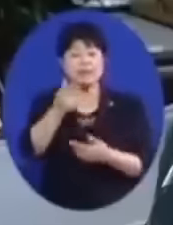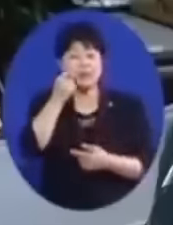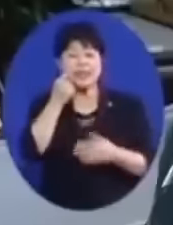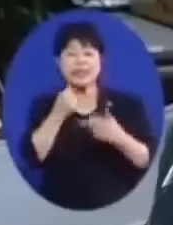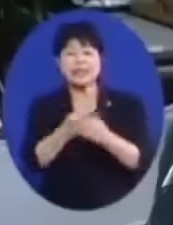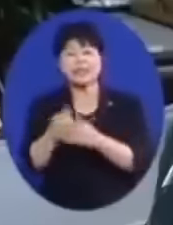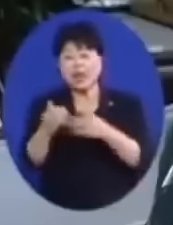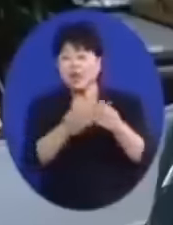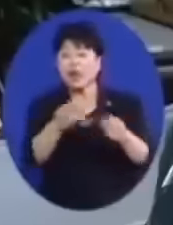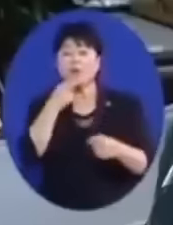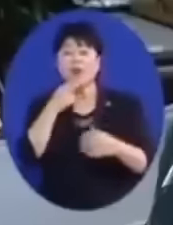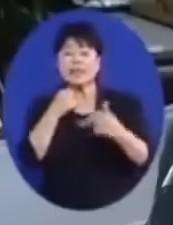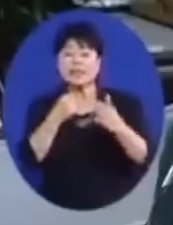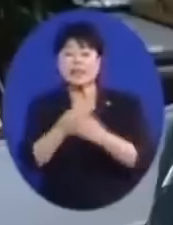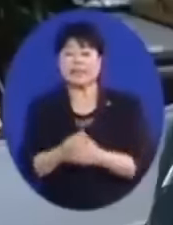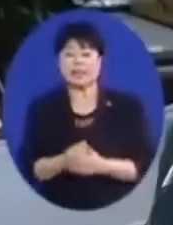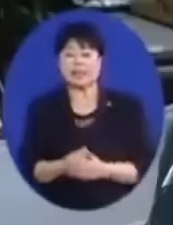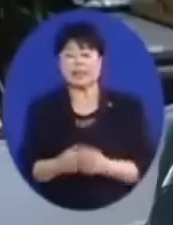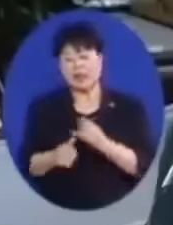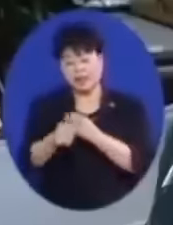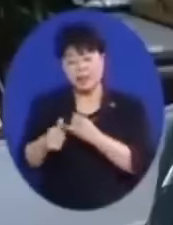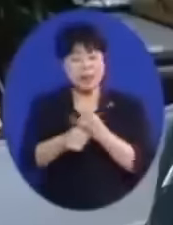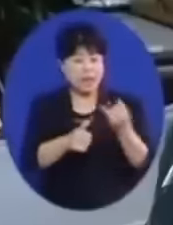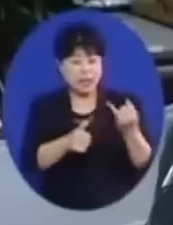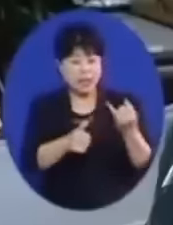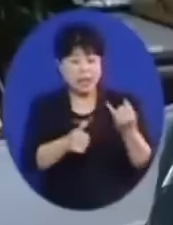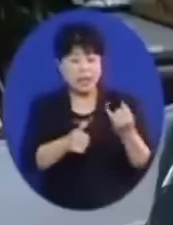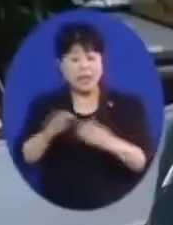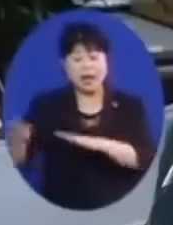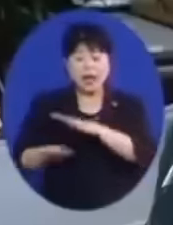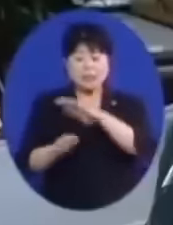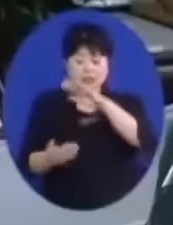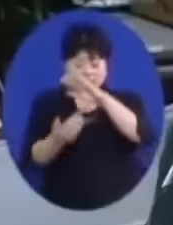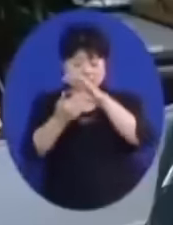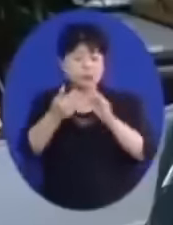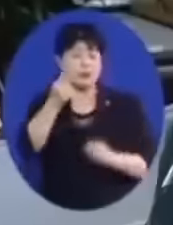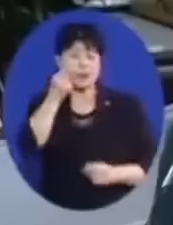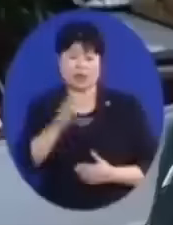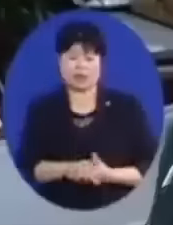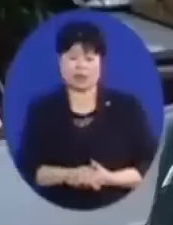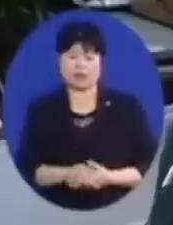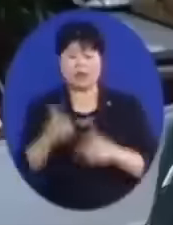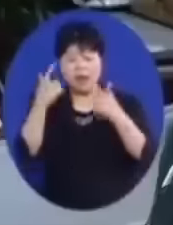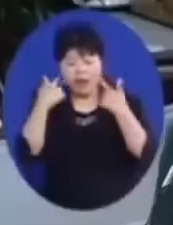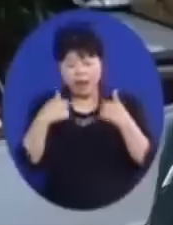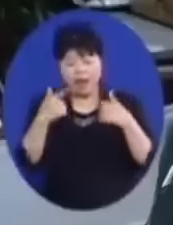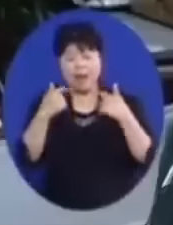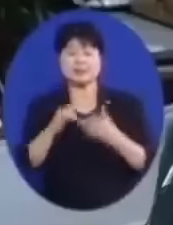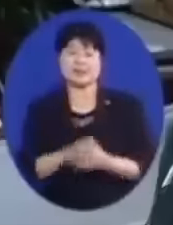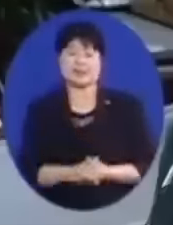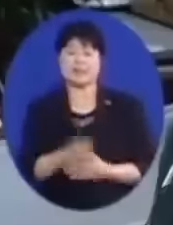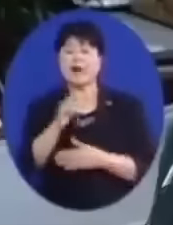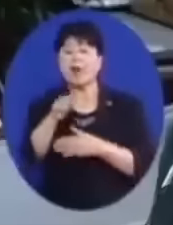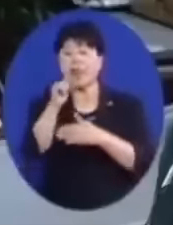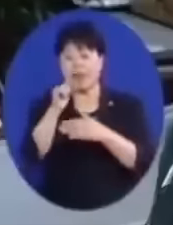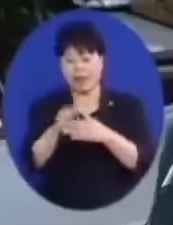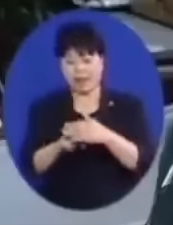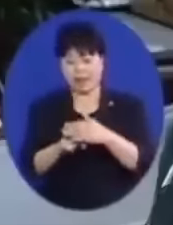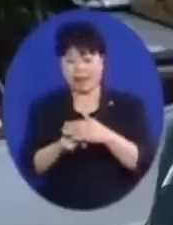못하고 경험하지 못한 남편이나 아내는 가정을 이루지 못합니다. 항상 그